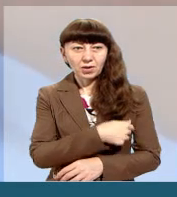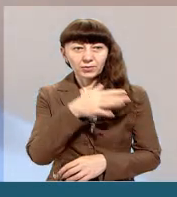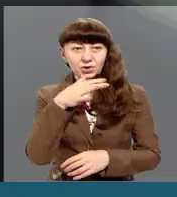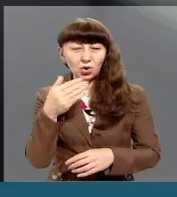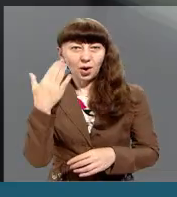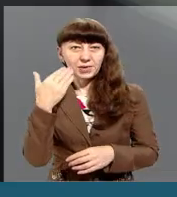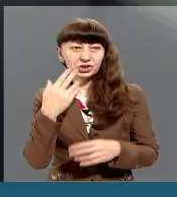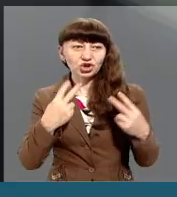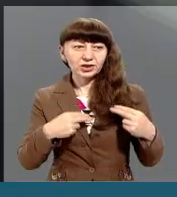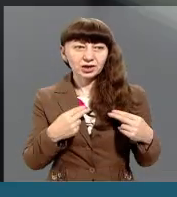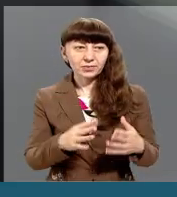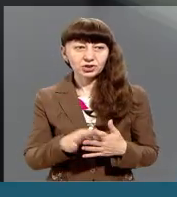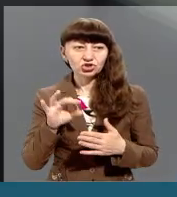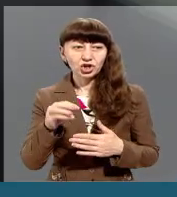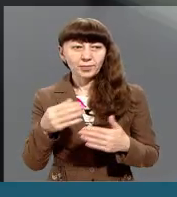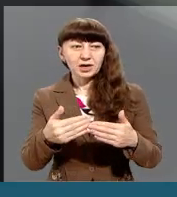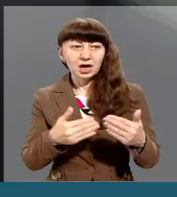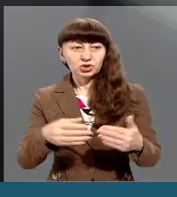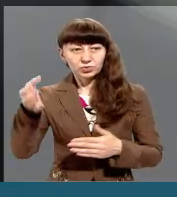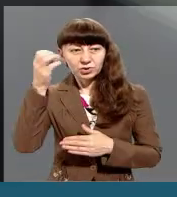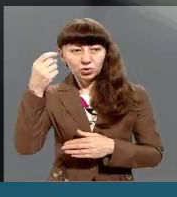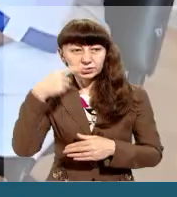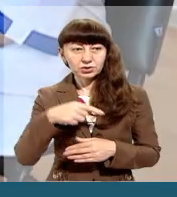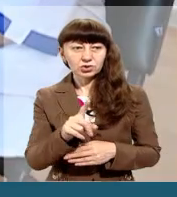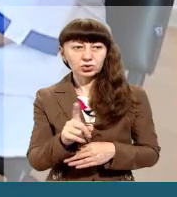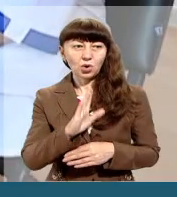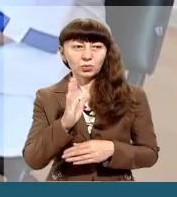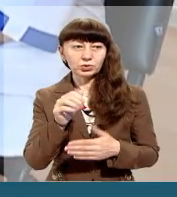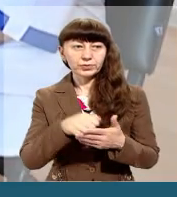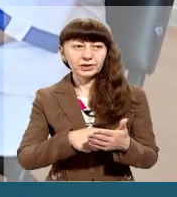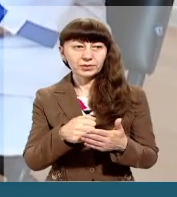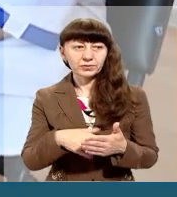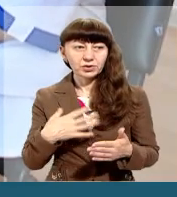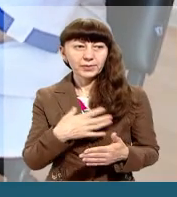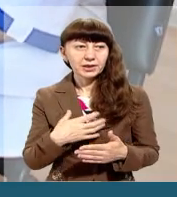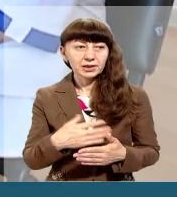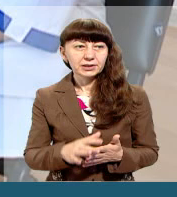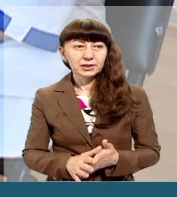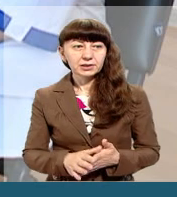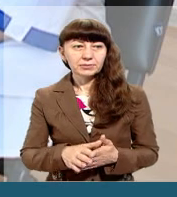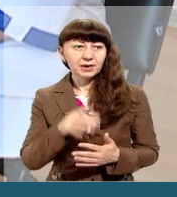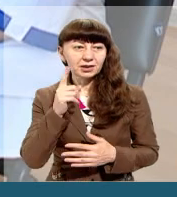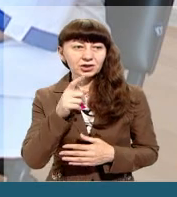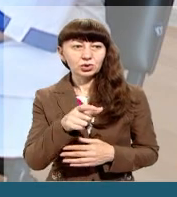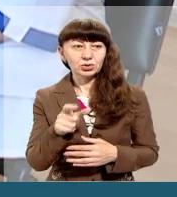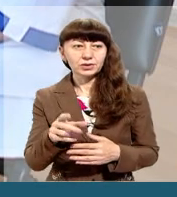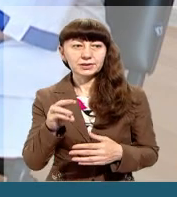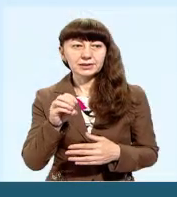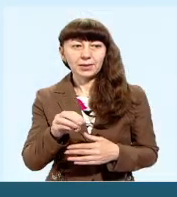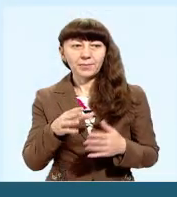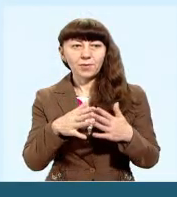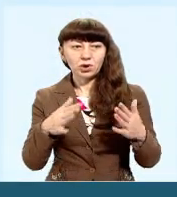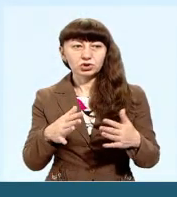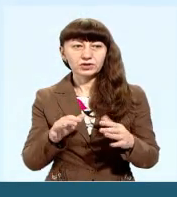многом облегчает работу. Чем раньше психологи узнают, что становится причиной тревоги и стрессов молодых людей, тем больше